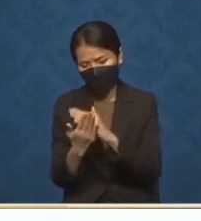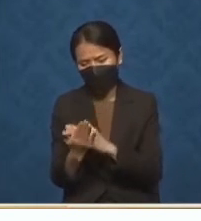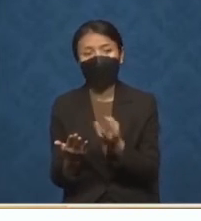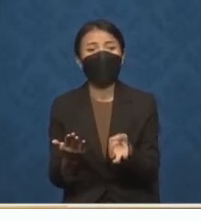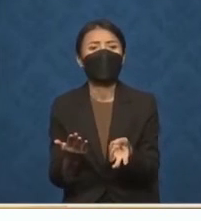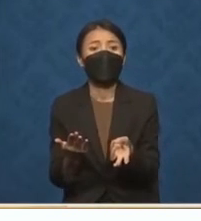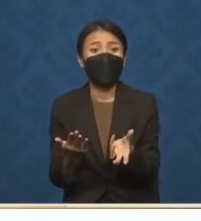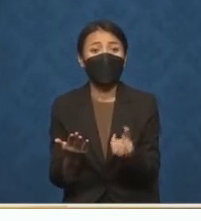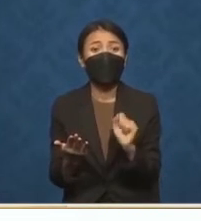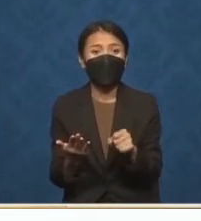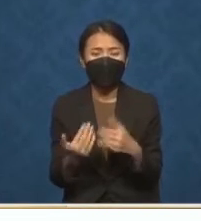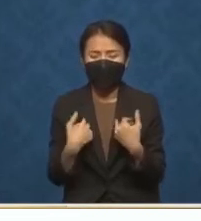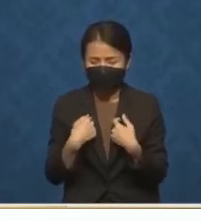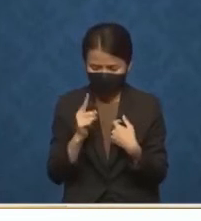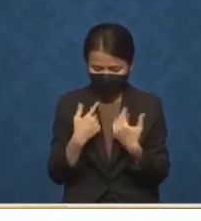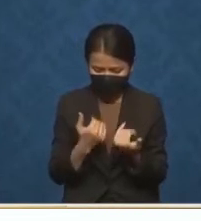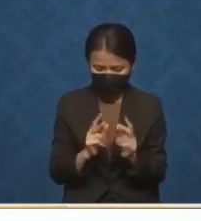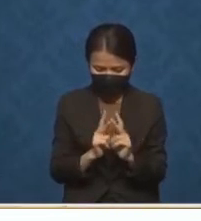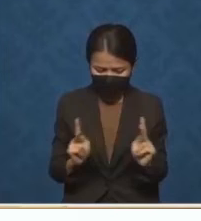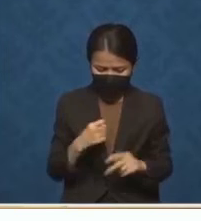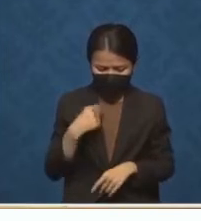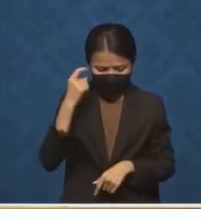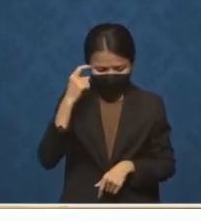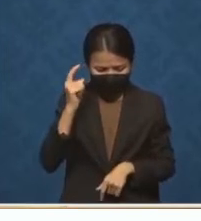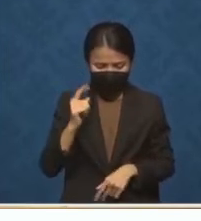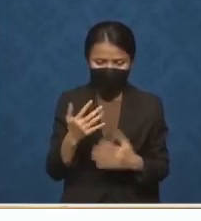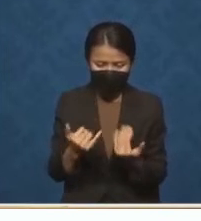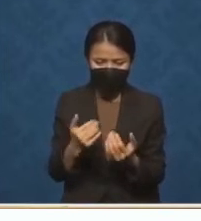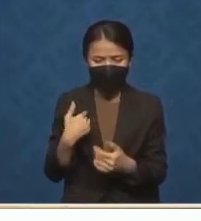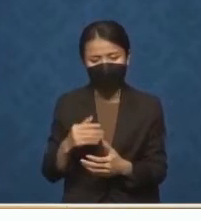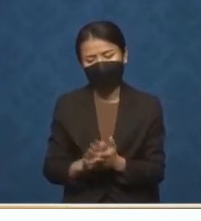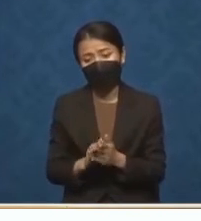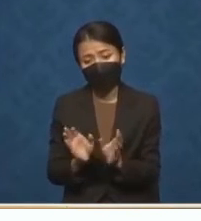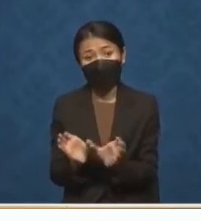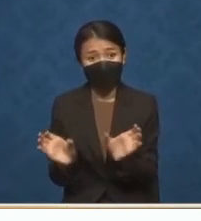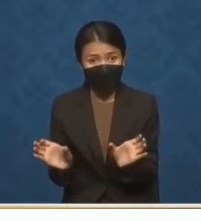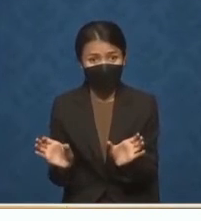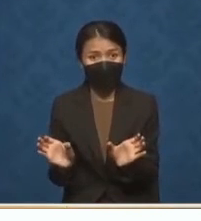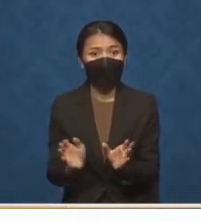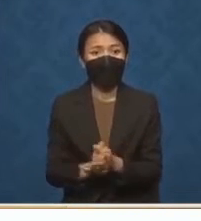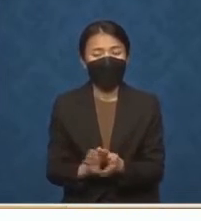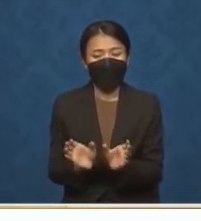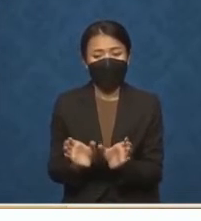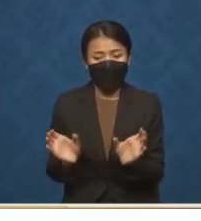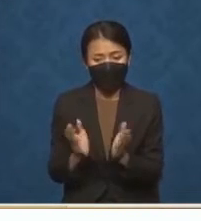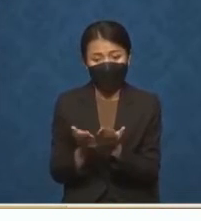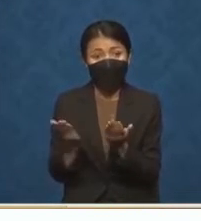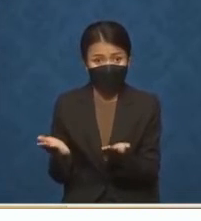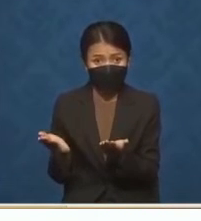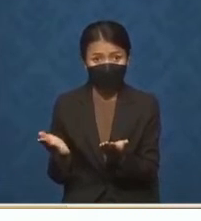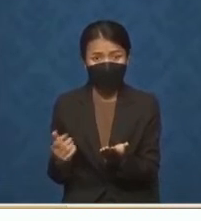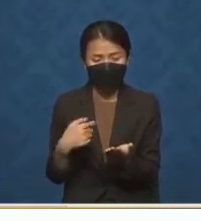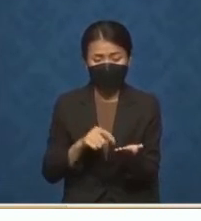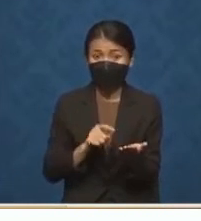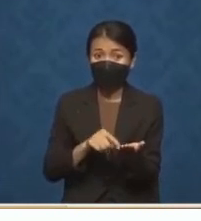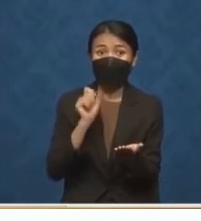ามีการจดวางรปแบบเอไ้นะครัเรองขอสงเกตขครแลเกต เราอเป็ 2 ส่วนครัส่แรกคอข้อสังเกตในประเดนเรงด pec